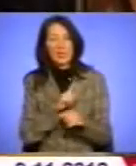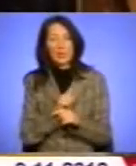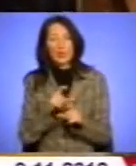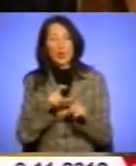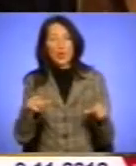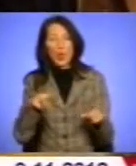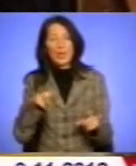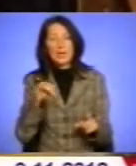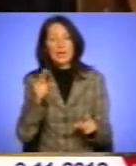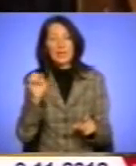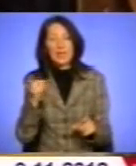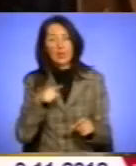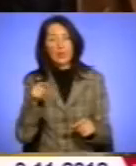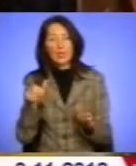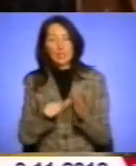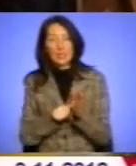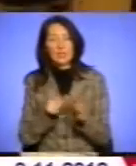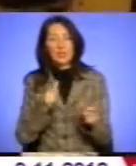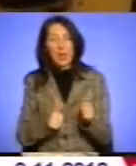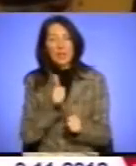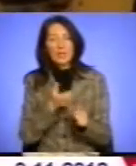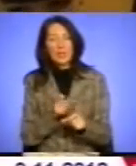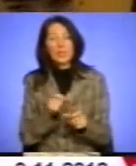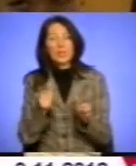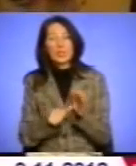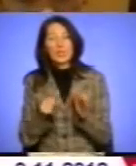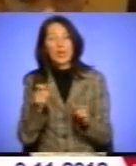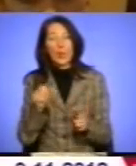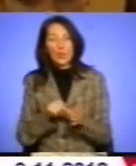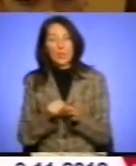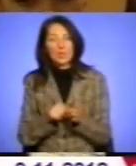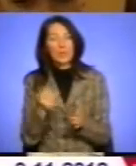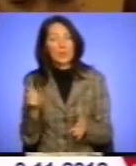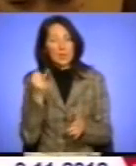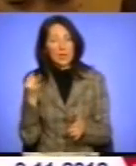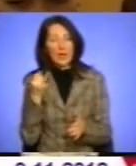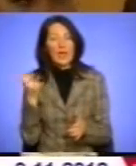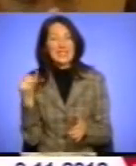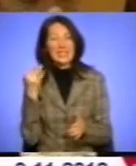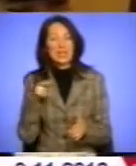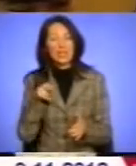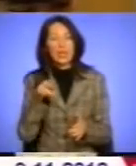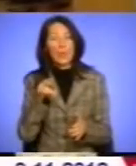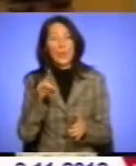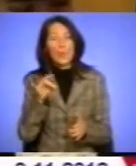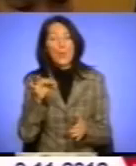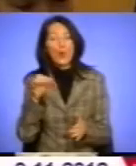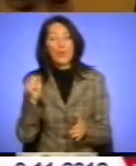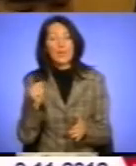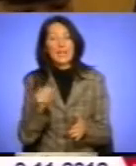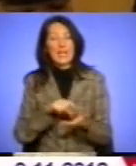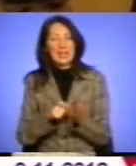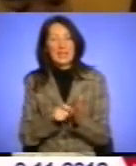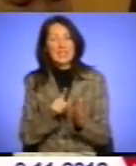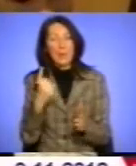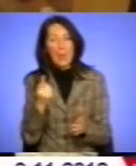6. Змагалися близько 60 учасників. Цікавіше, що сильніше, історичний профільний клас чи перший курс? Напевно, це будуть запитання,